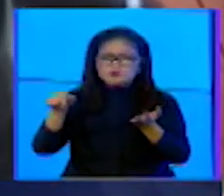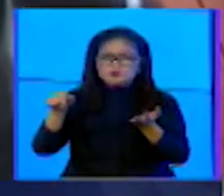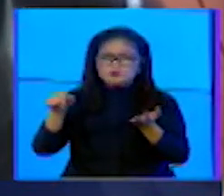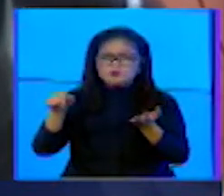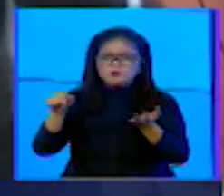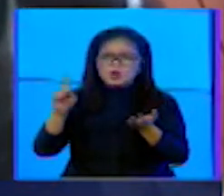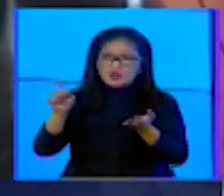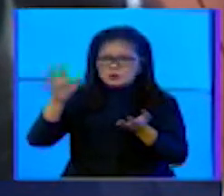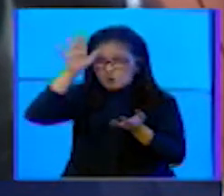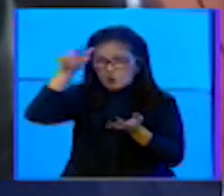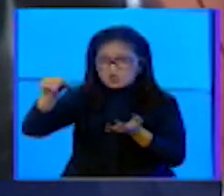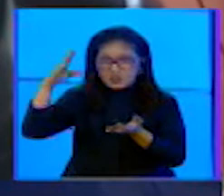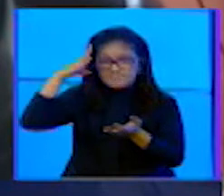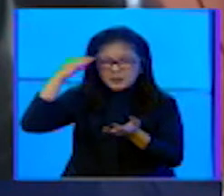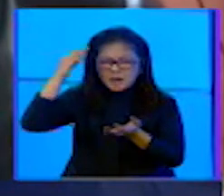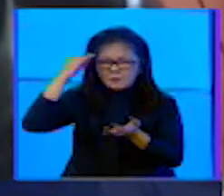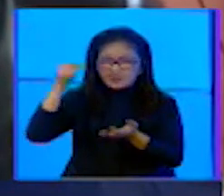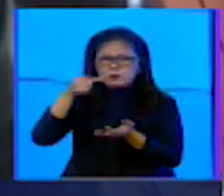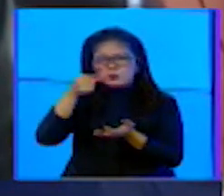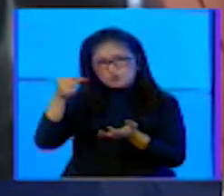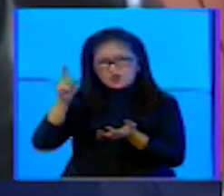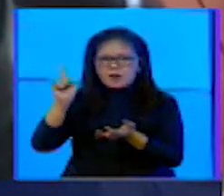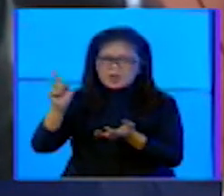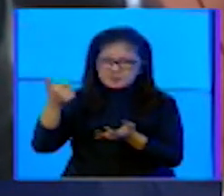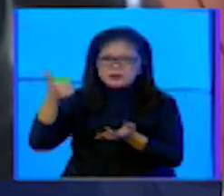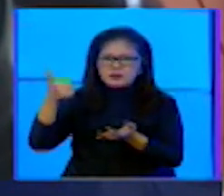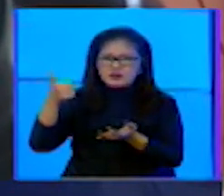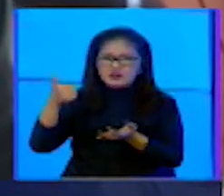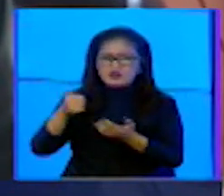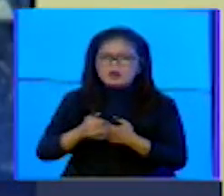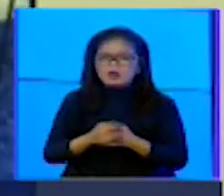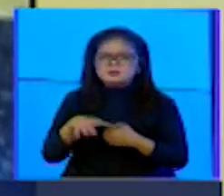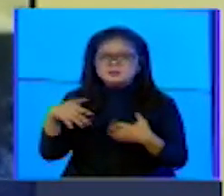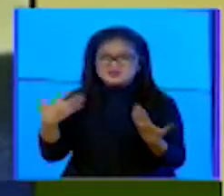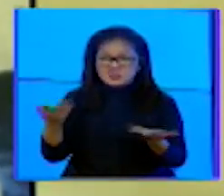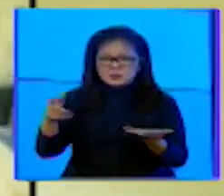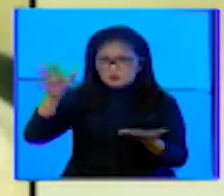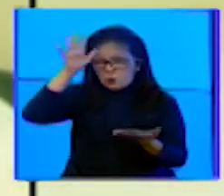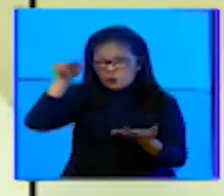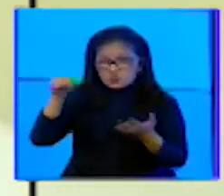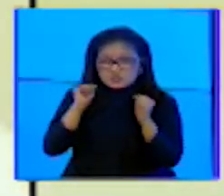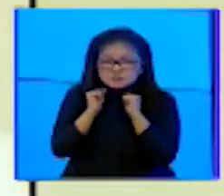belum berpengalaman, itu disebabkan karena hipotermia.